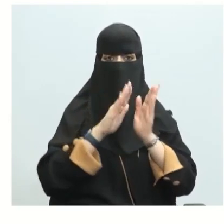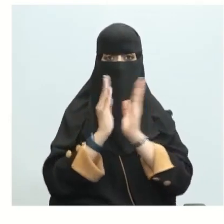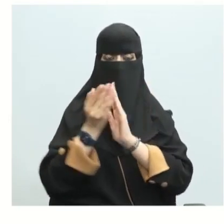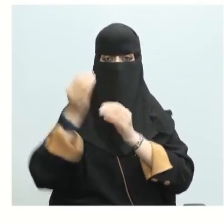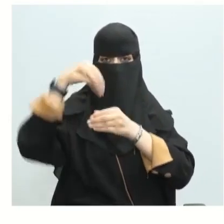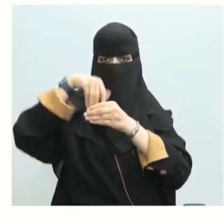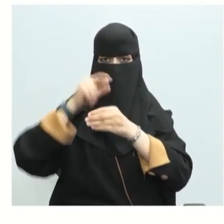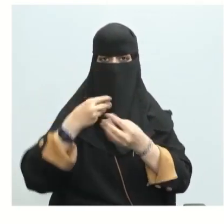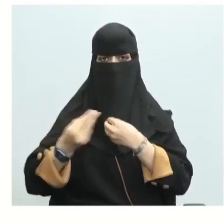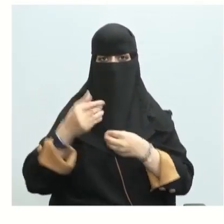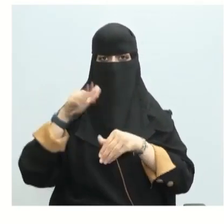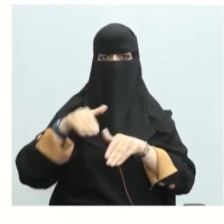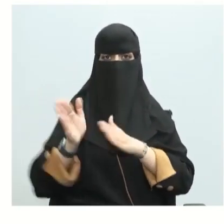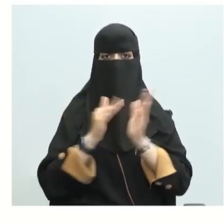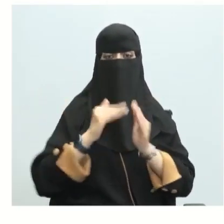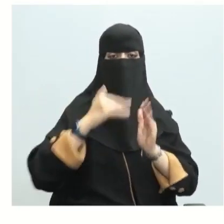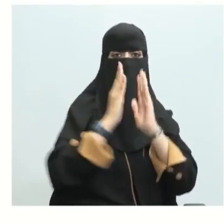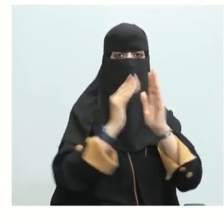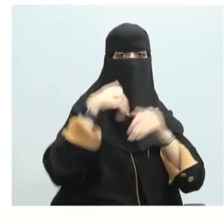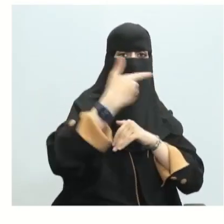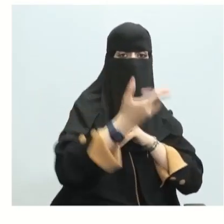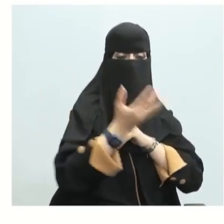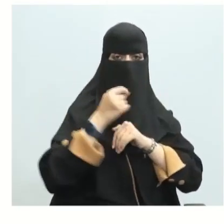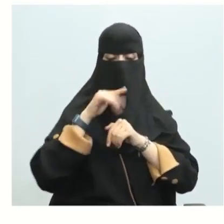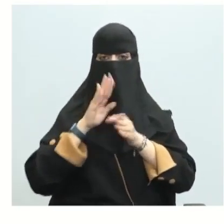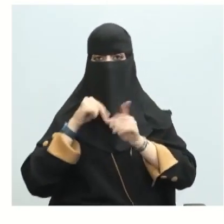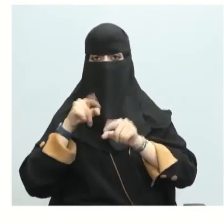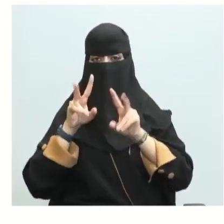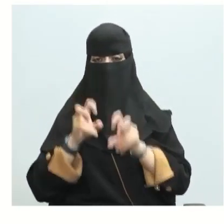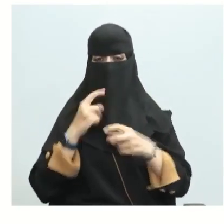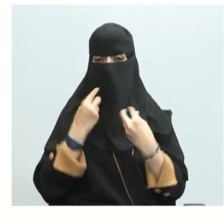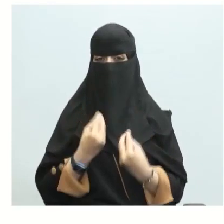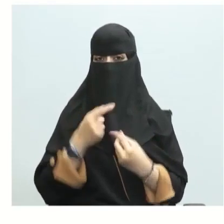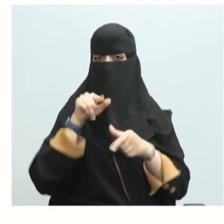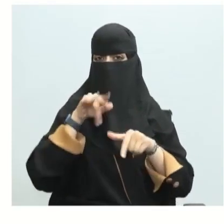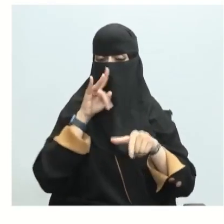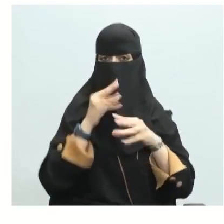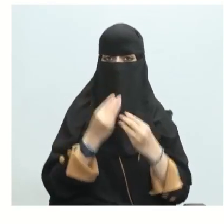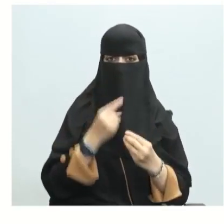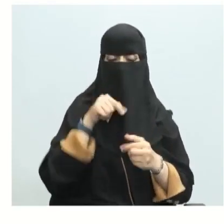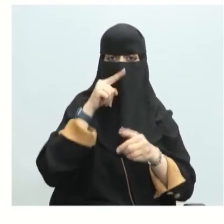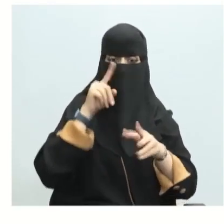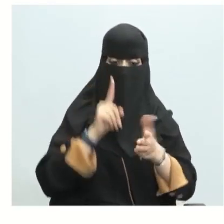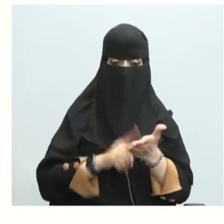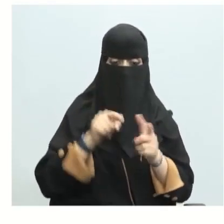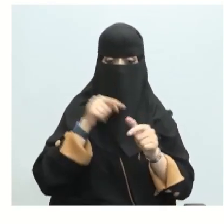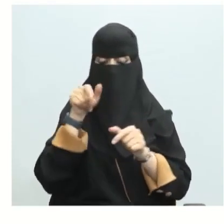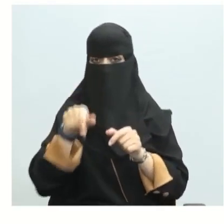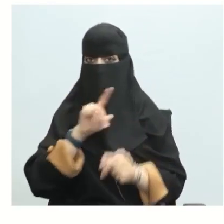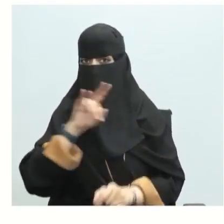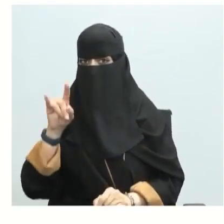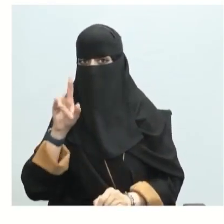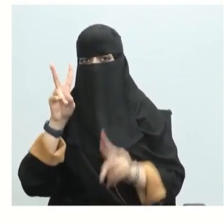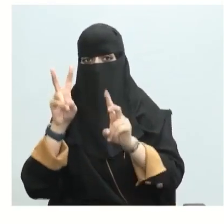الداخله في التفاعل والمواد الناتجه منه هنا نقف قليلا قلنا انها تتوقف اذا الاجابه